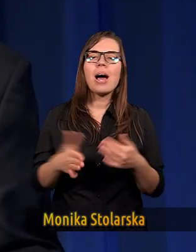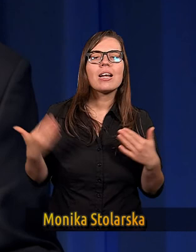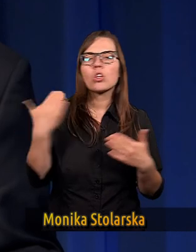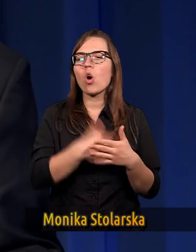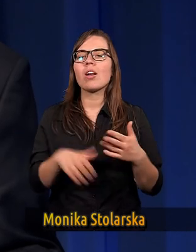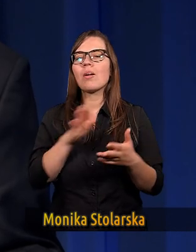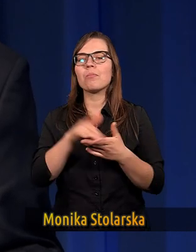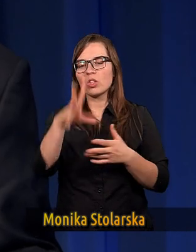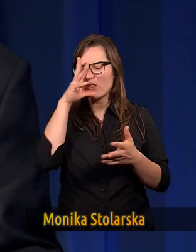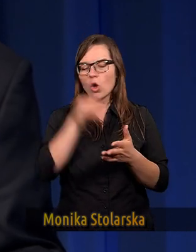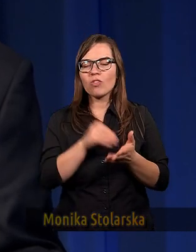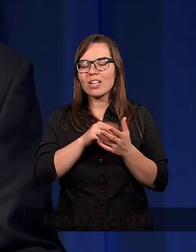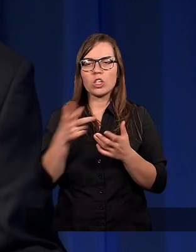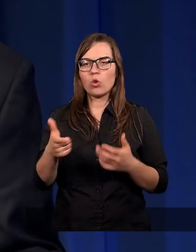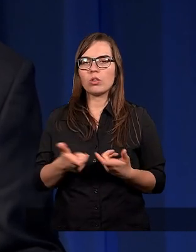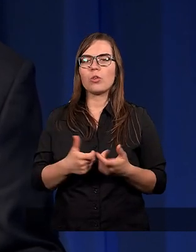czego nie doświadczamy.